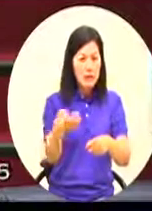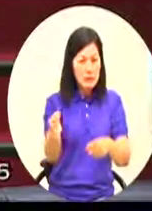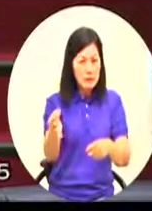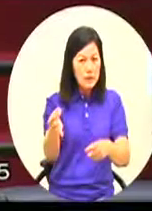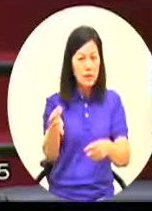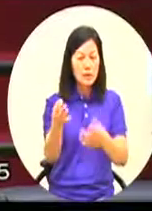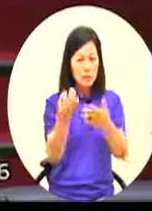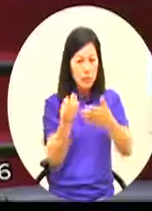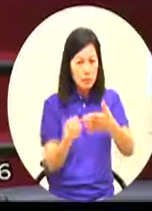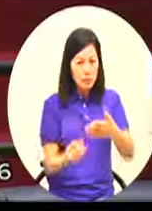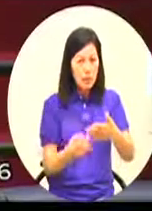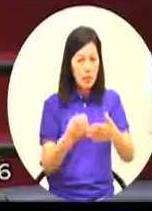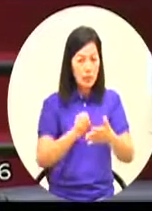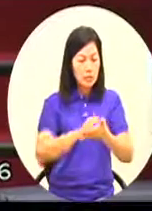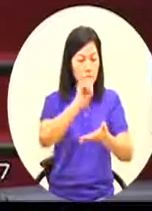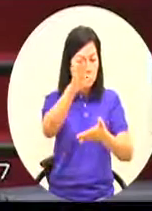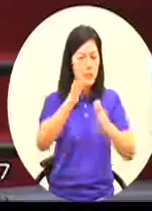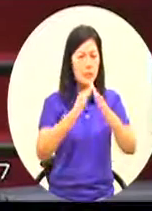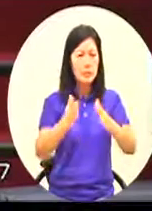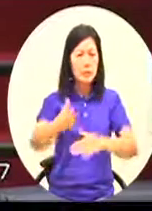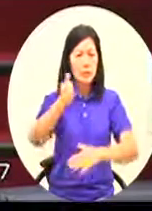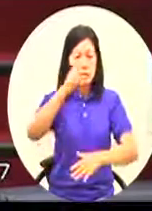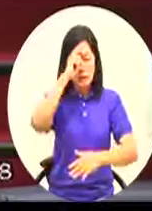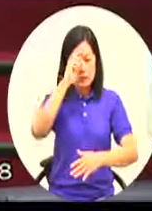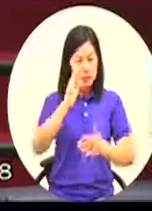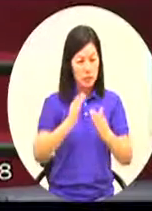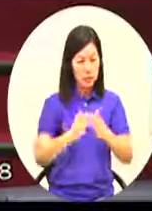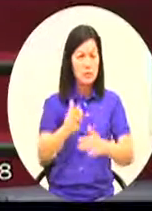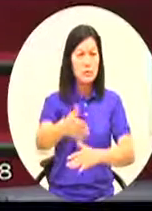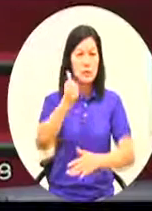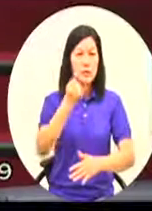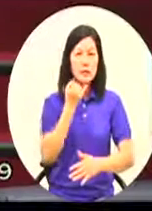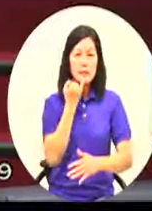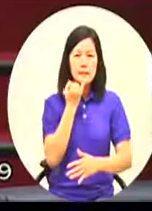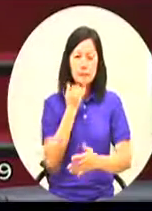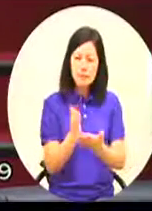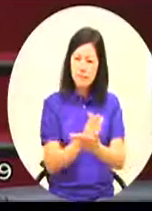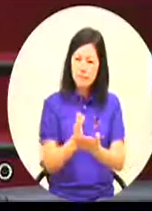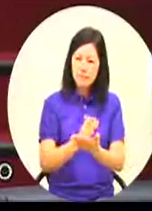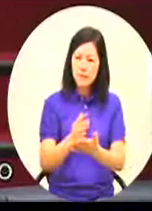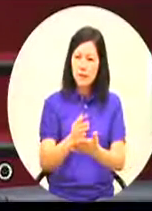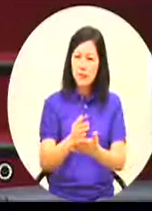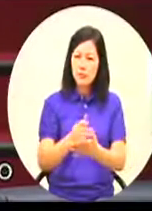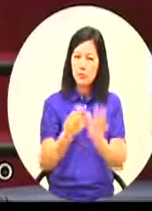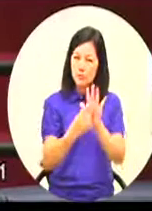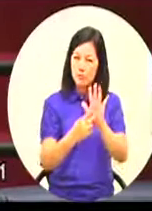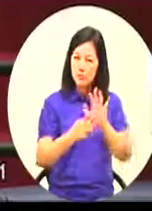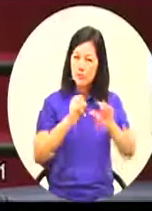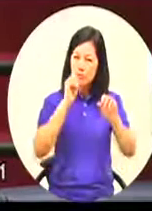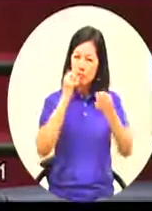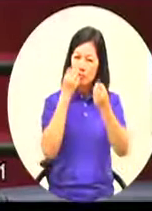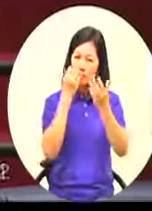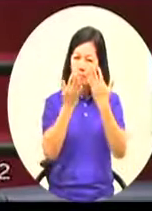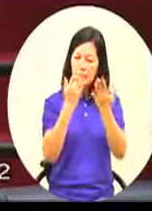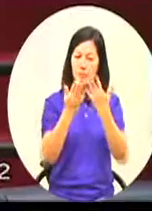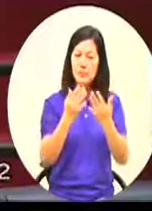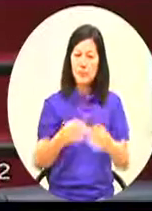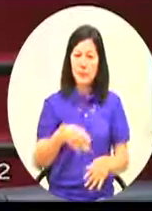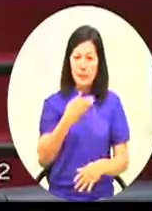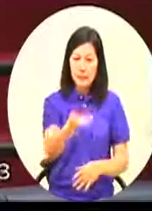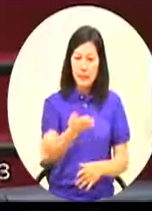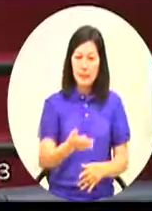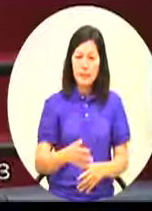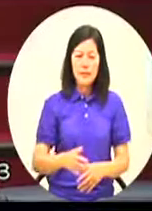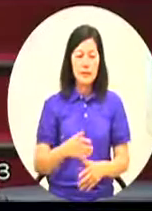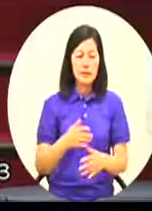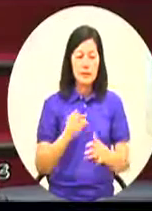呢，来报告我们的市长，希望我们市长呢能够评评理，讲清楚、说明白，让我们的乡亲